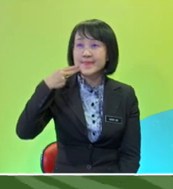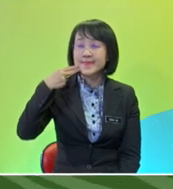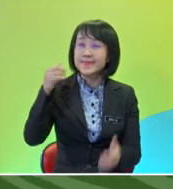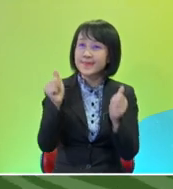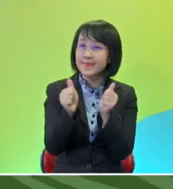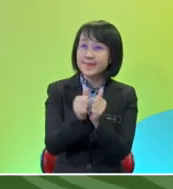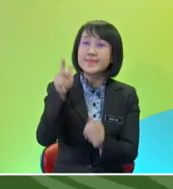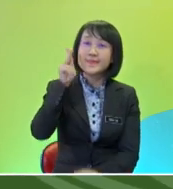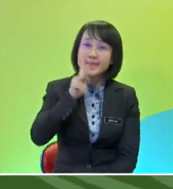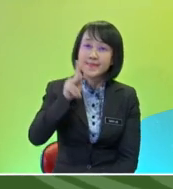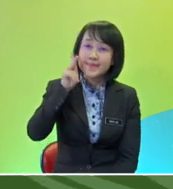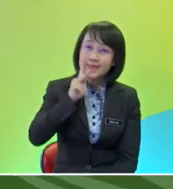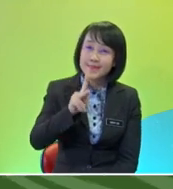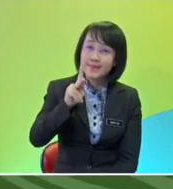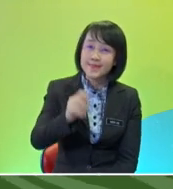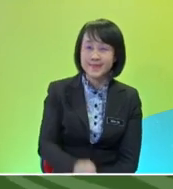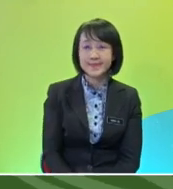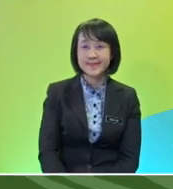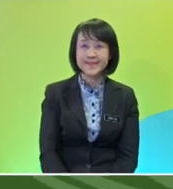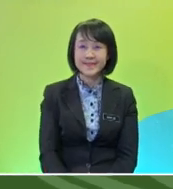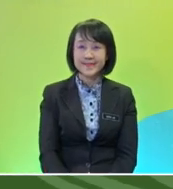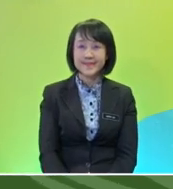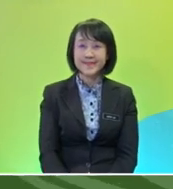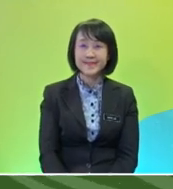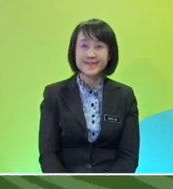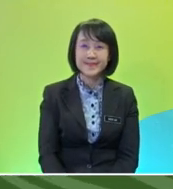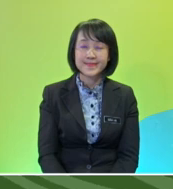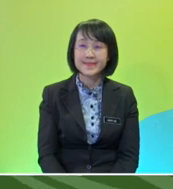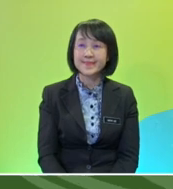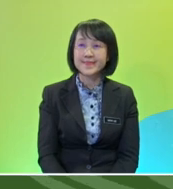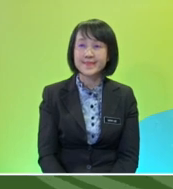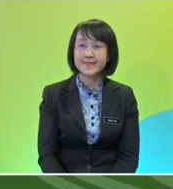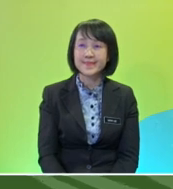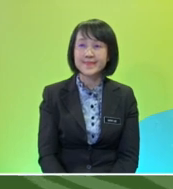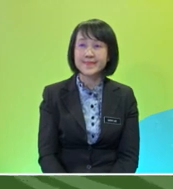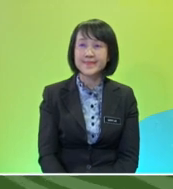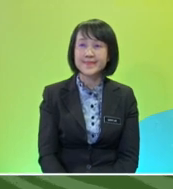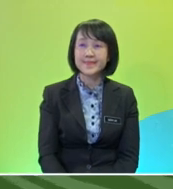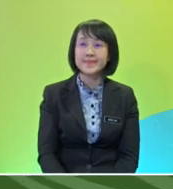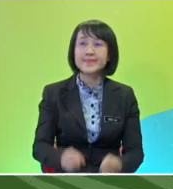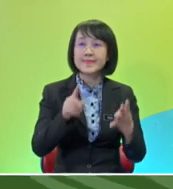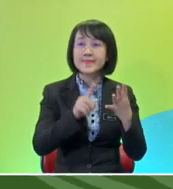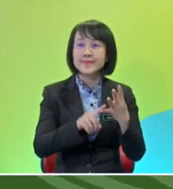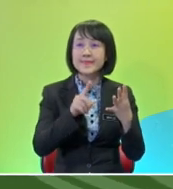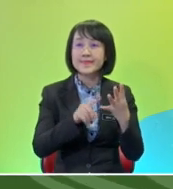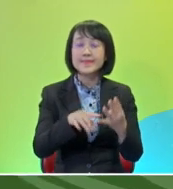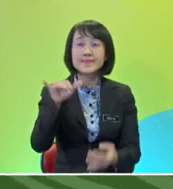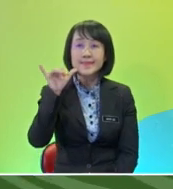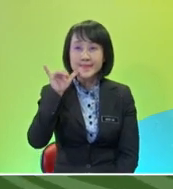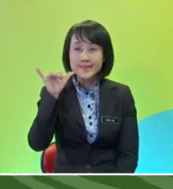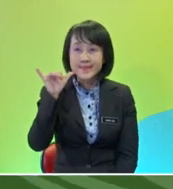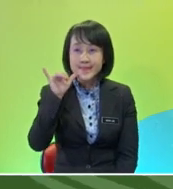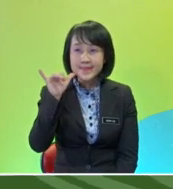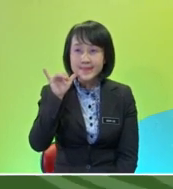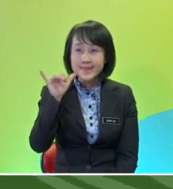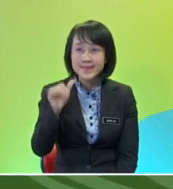dengan kakaknya. Wah, patut dia rupa sama. Okey, dan adik kita yang terakhir adalah adik Yashwini. Okey,